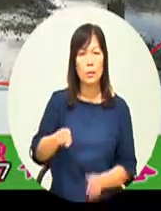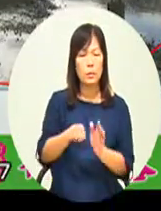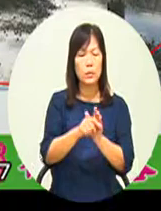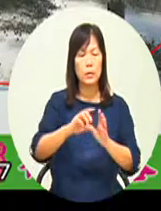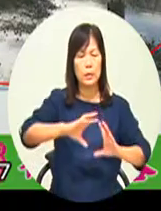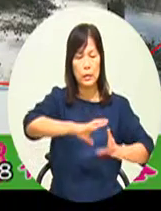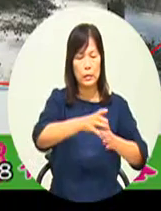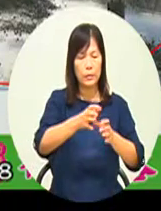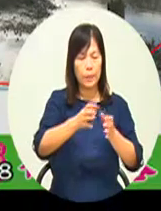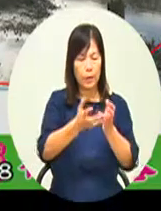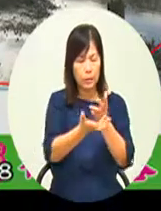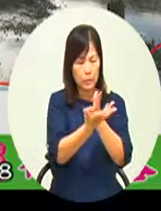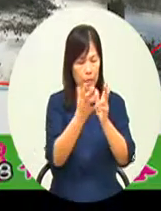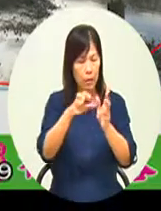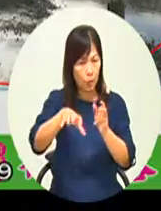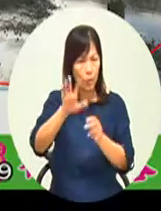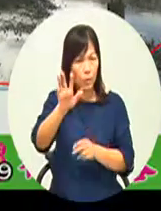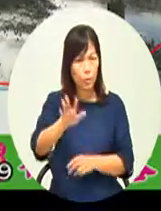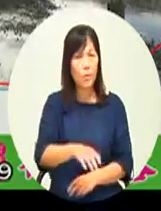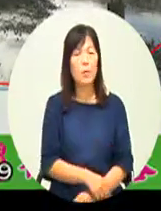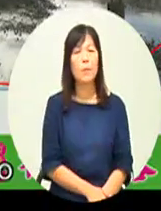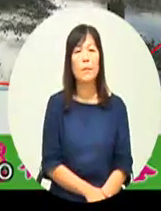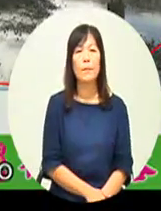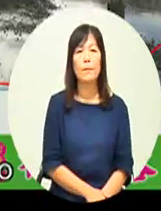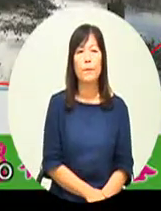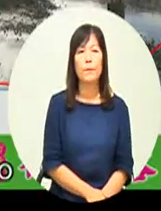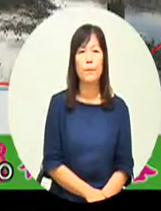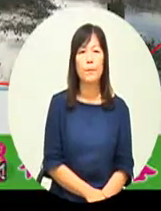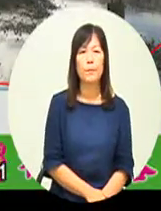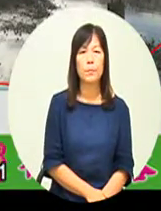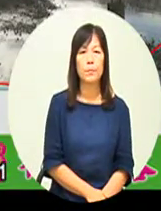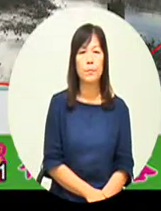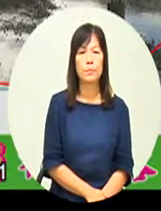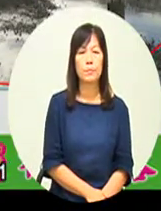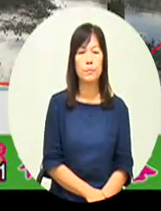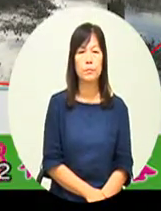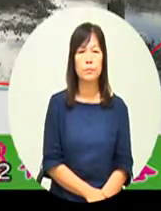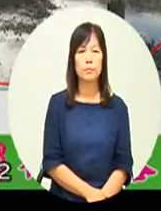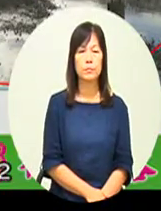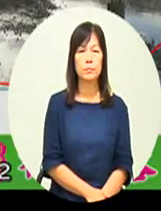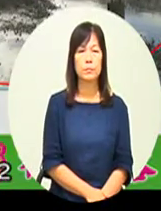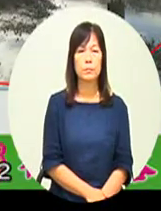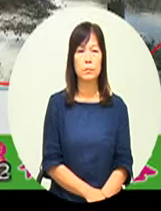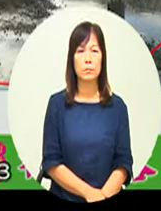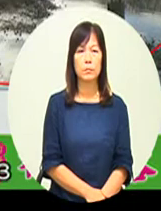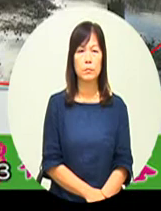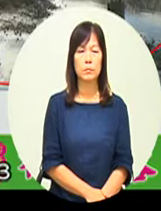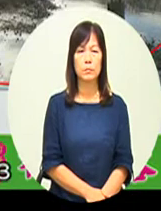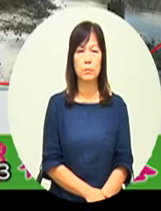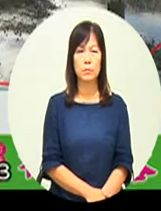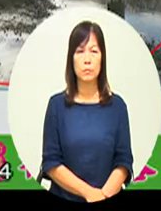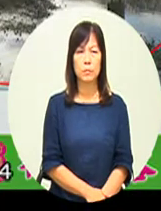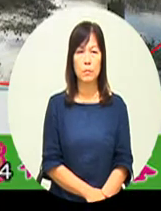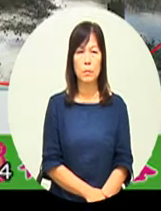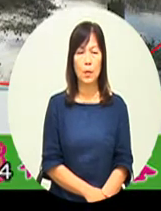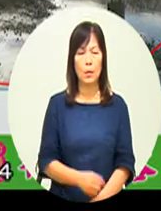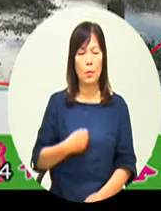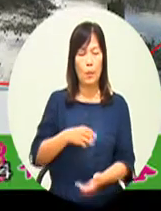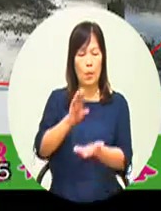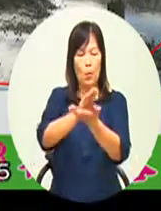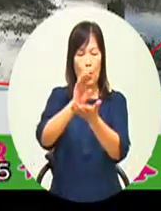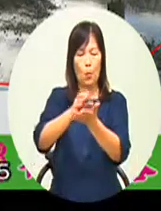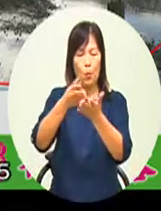展览馆，那必须要有更多的我们的、啊、停车空